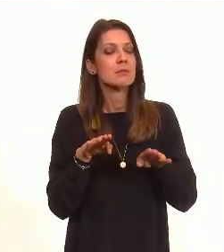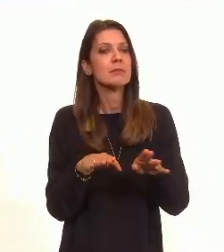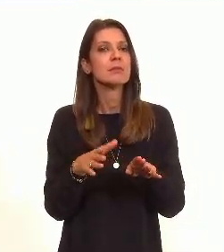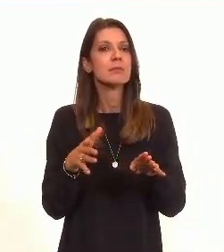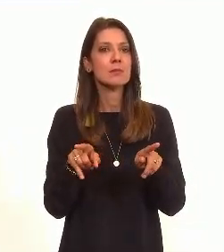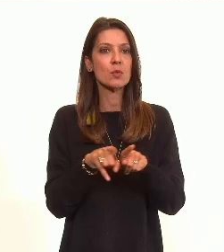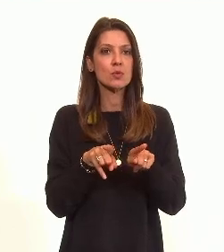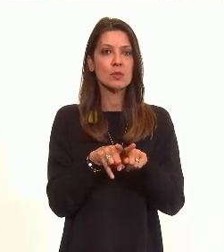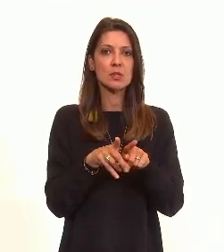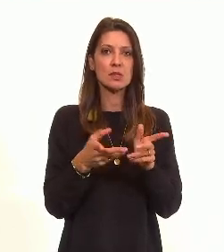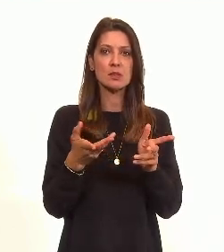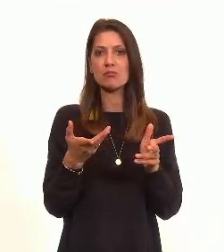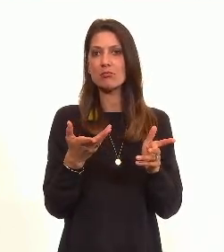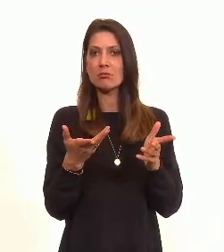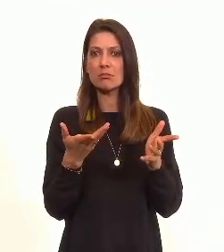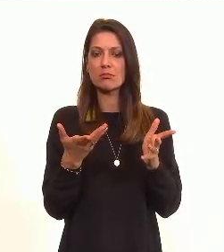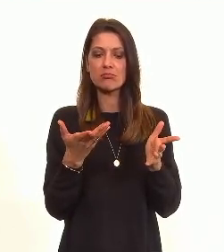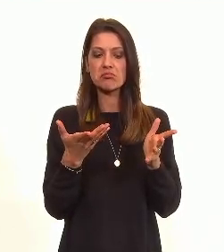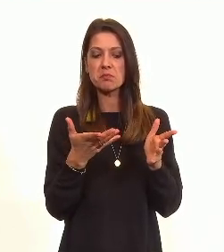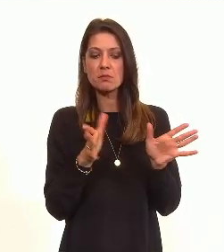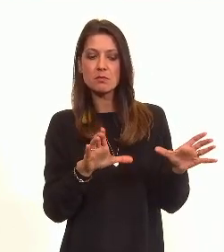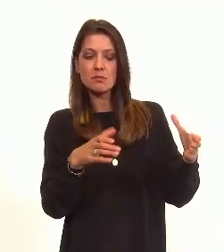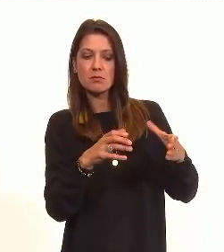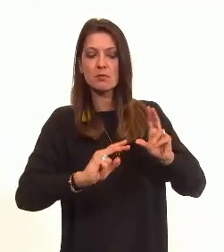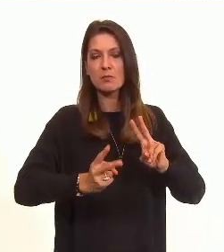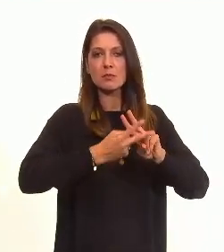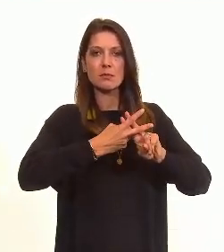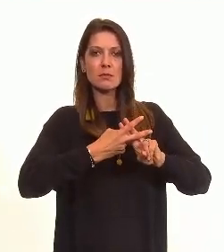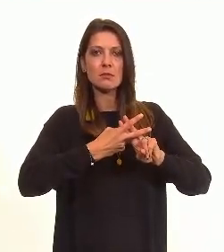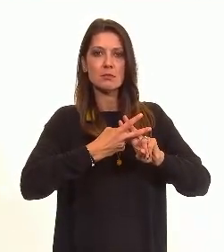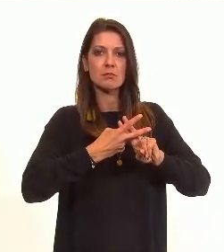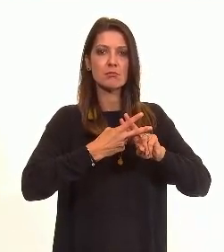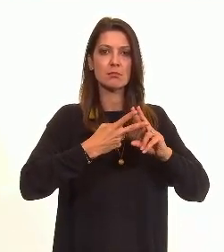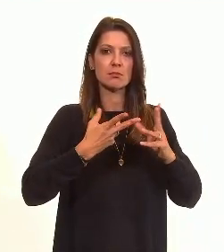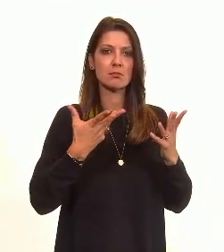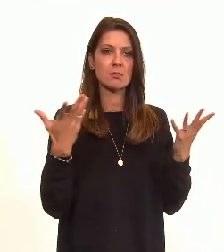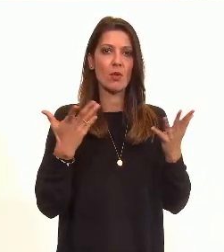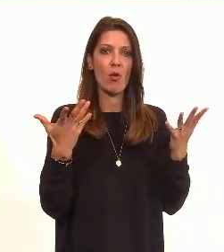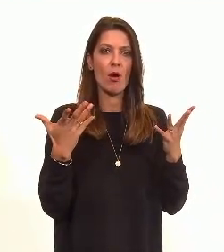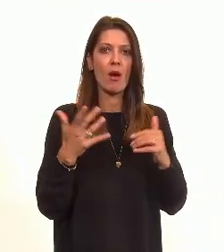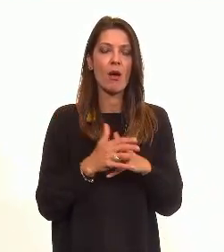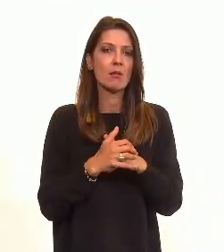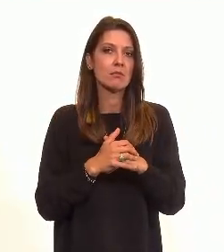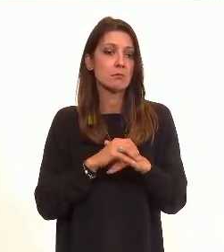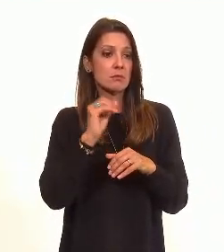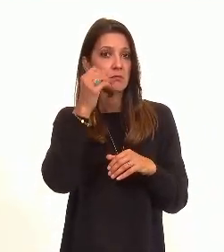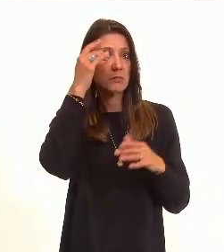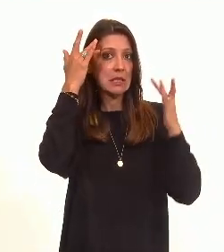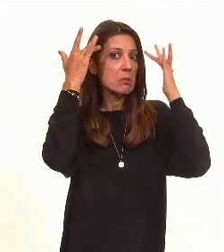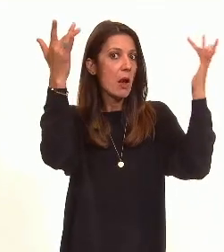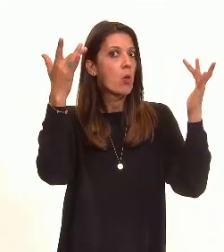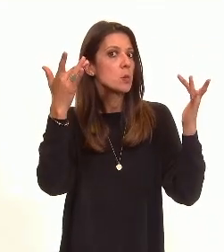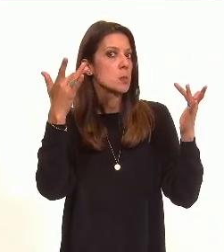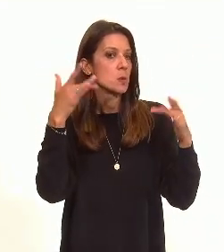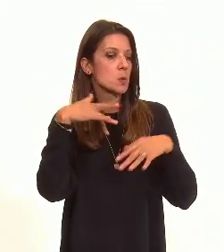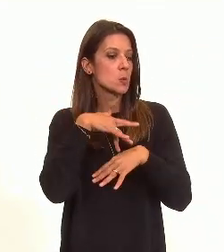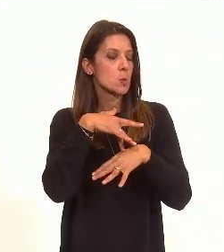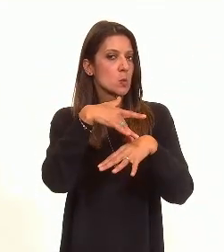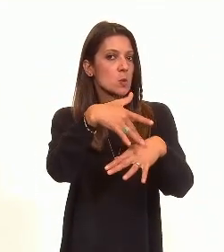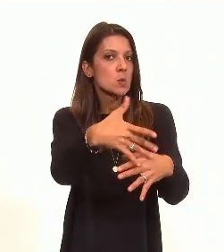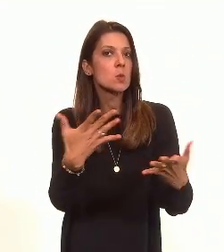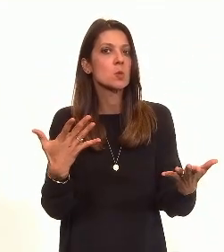travail a été exactement la même qu'on a utilisée pour la co-construction du premier Serious Game sur le droit de vote, c'est-à-dire que